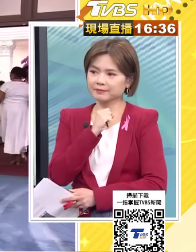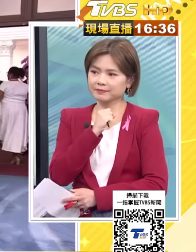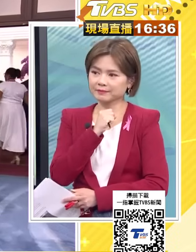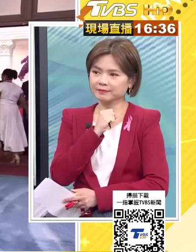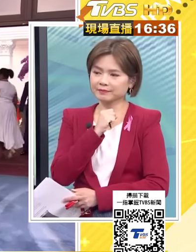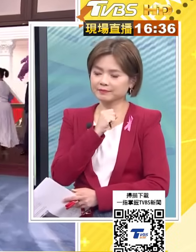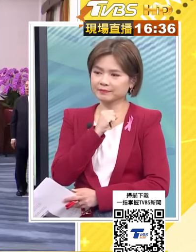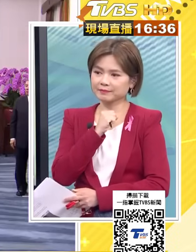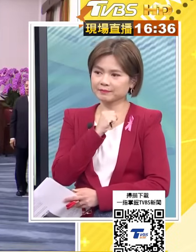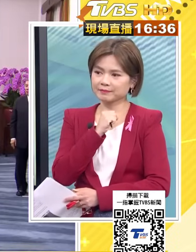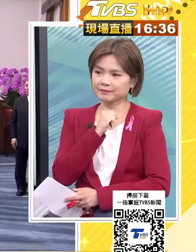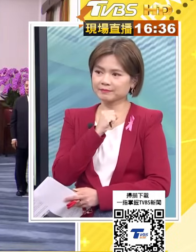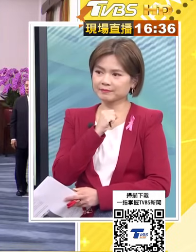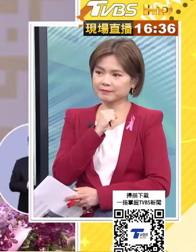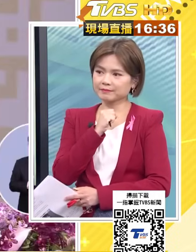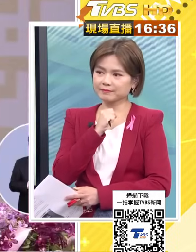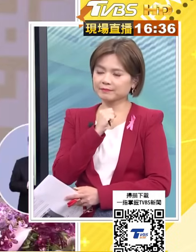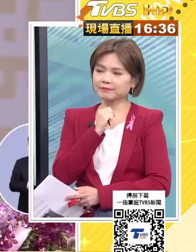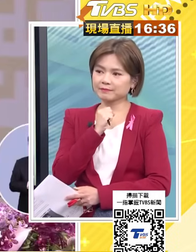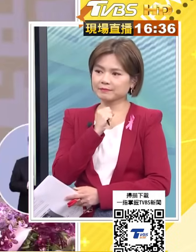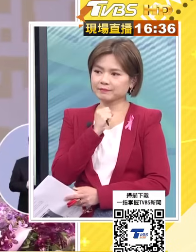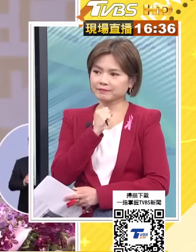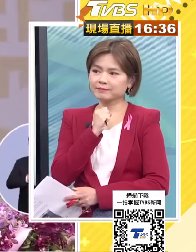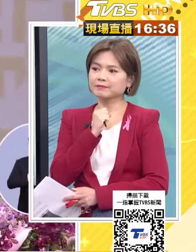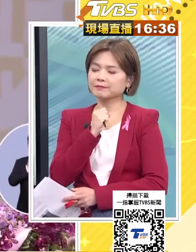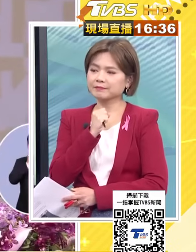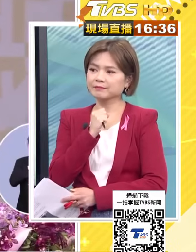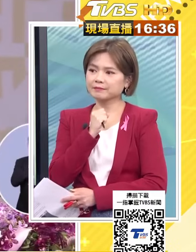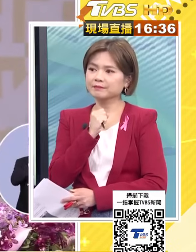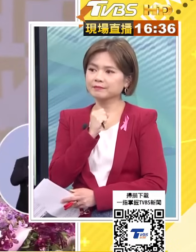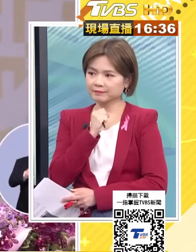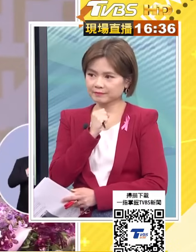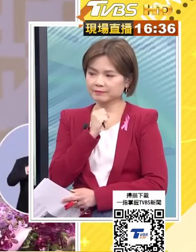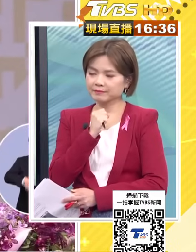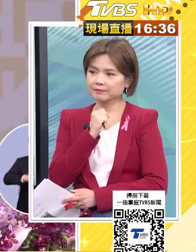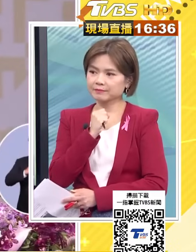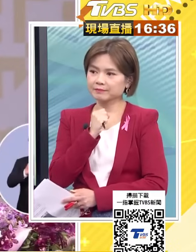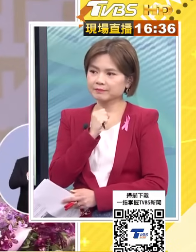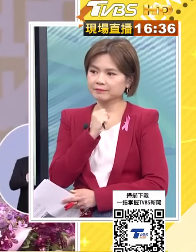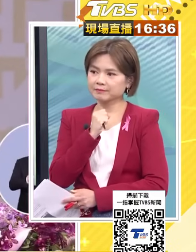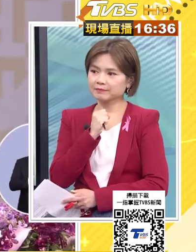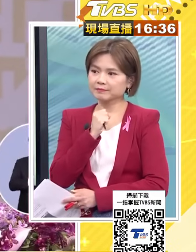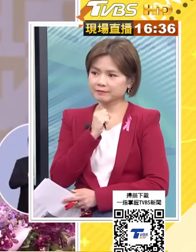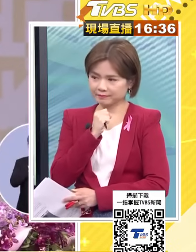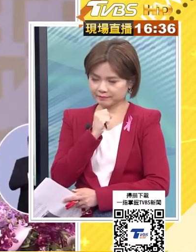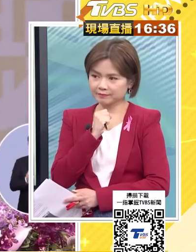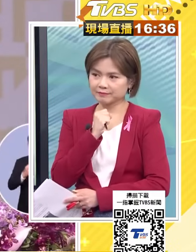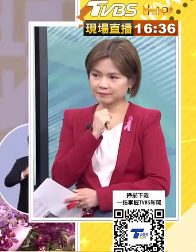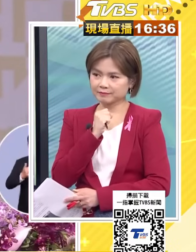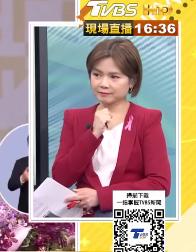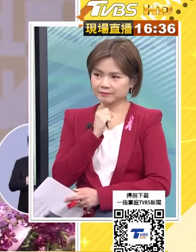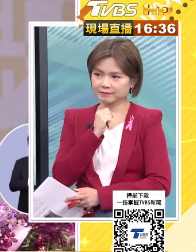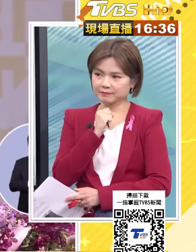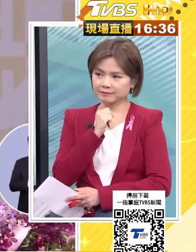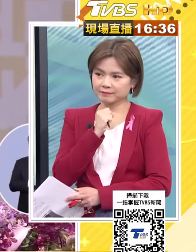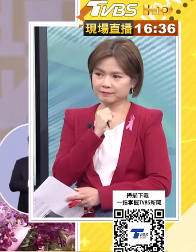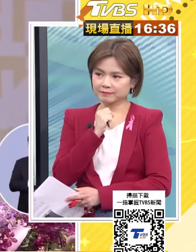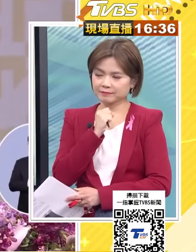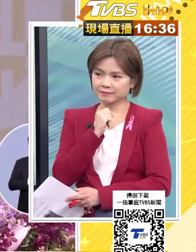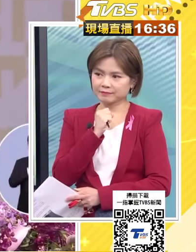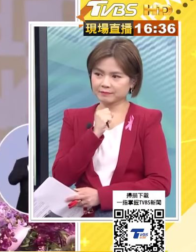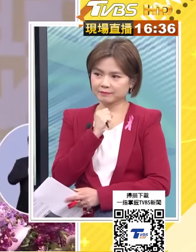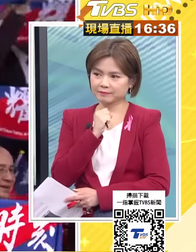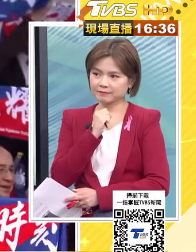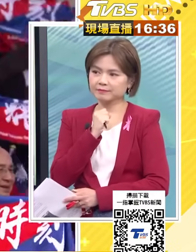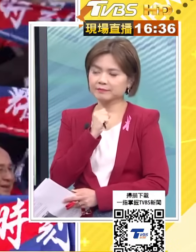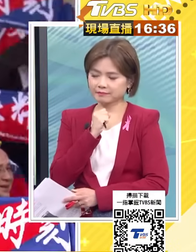立委，但中央区就是五院的院长跟这些比较这个高层的官员。那党主席也在中央区，所以那个柯文哲